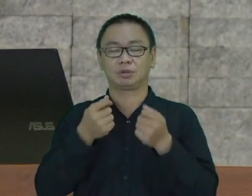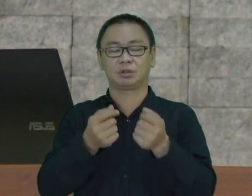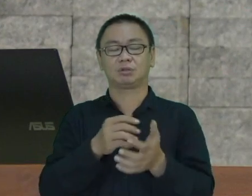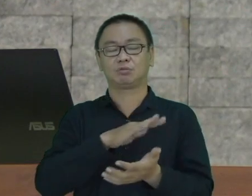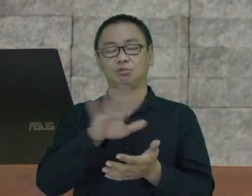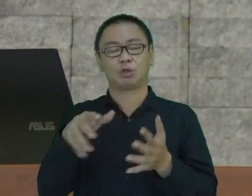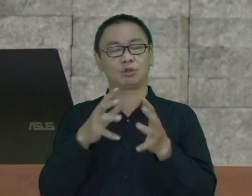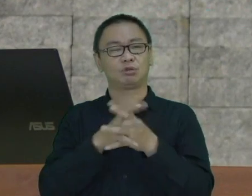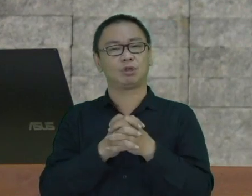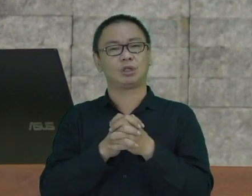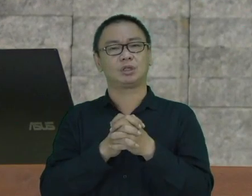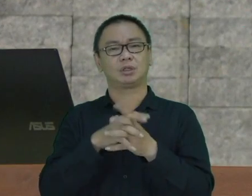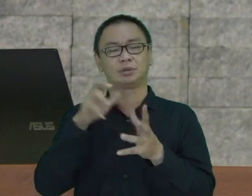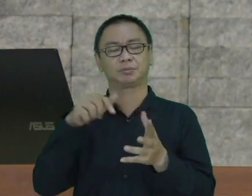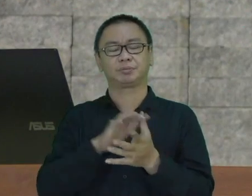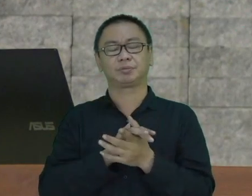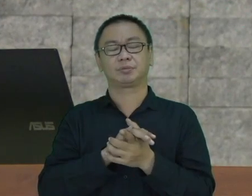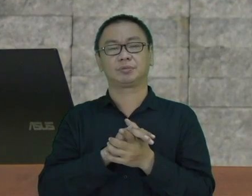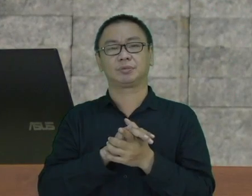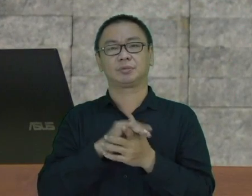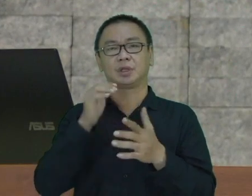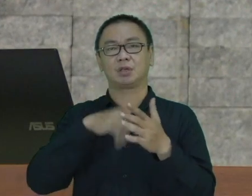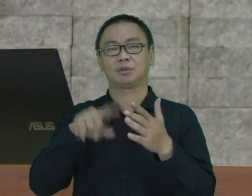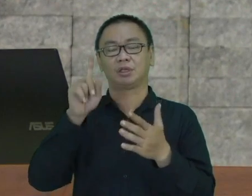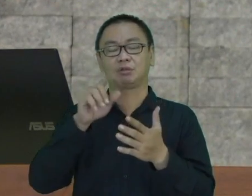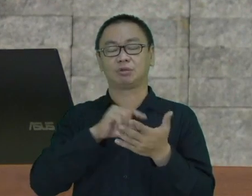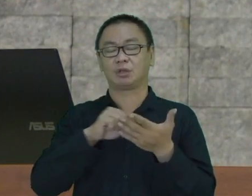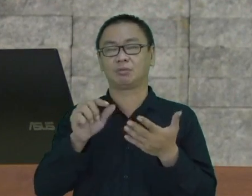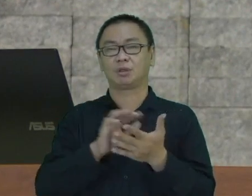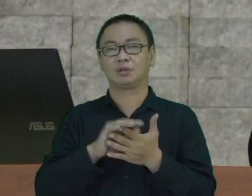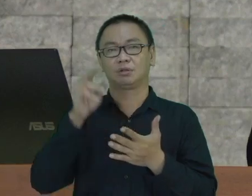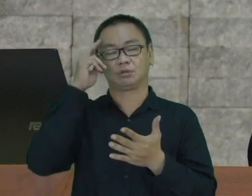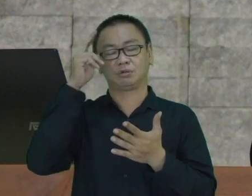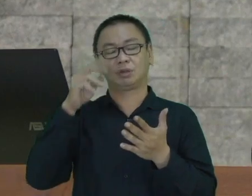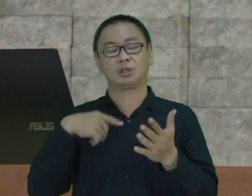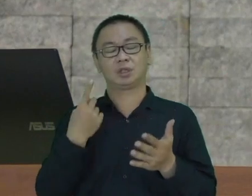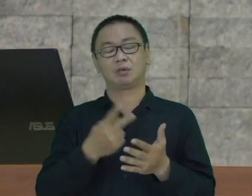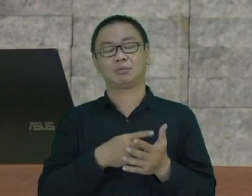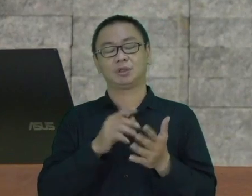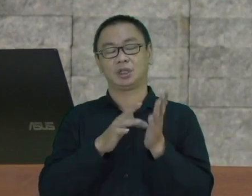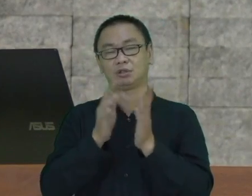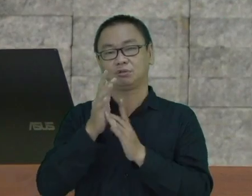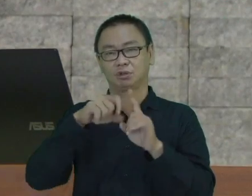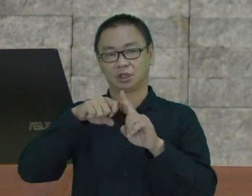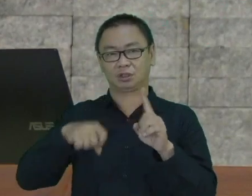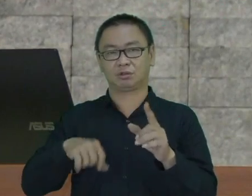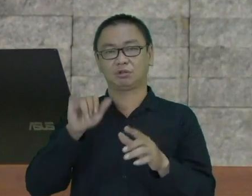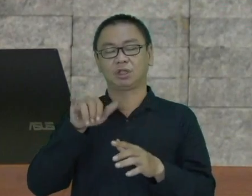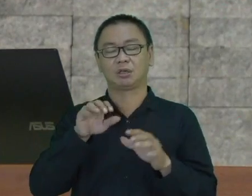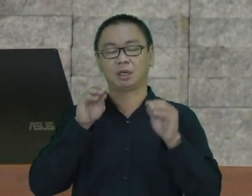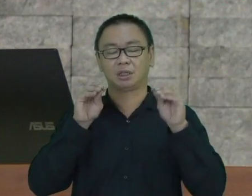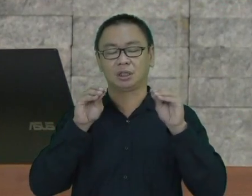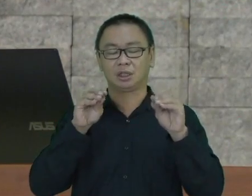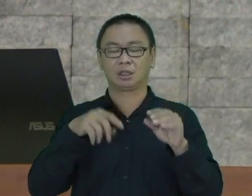dan sembahyang kami ini. Hanya di dalam satu nama Tuhan kami Yesus Kristus yang